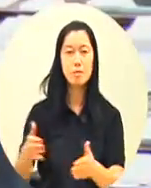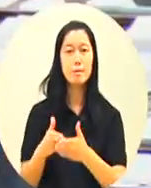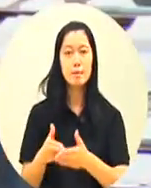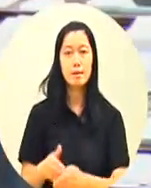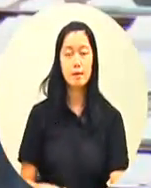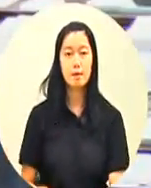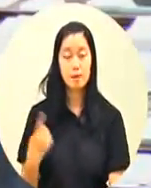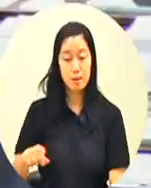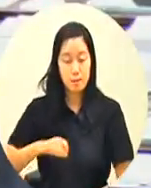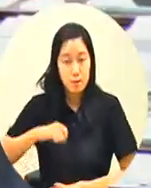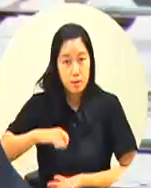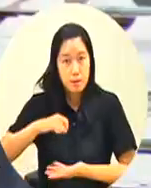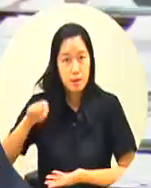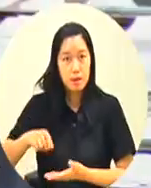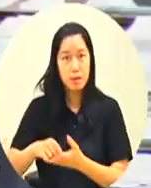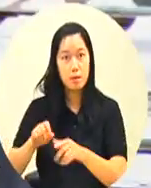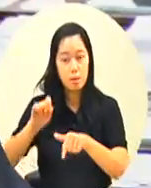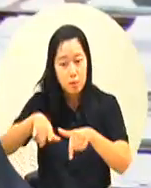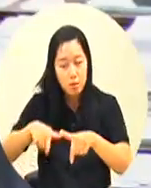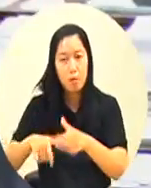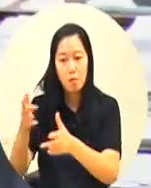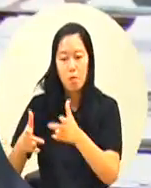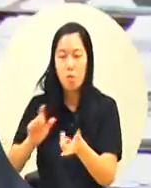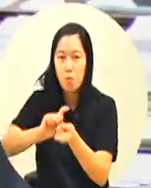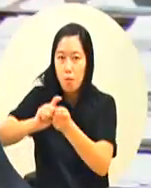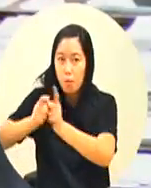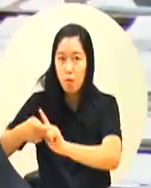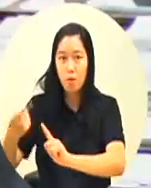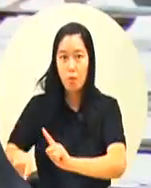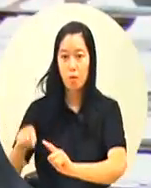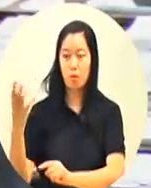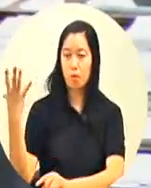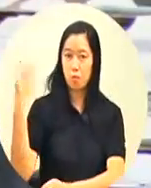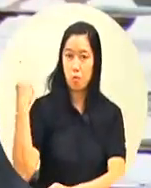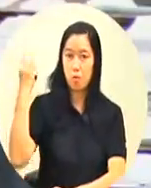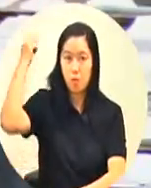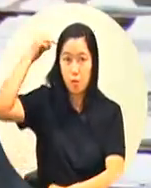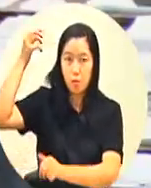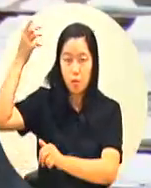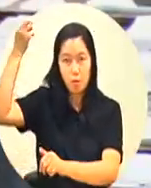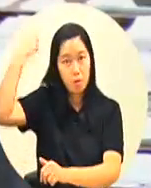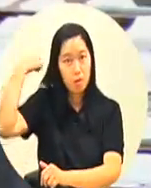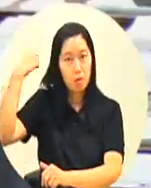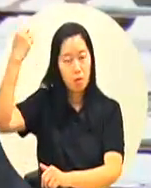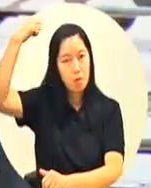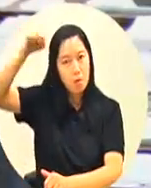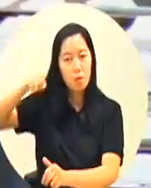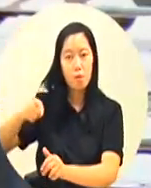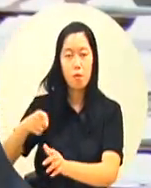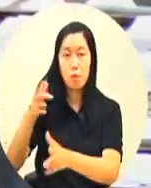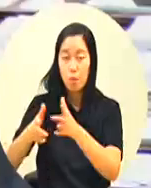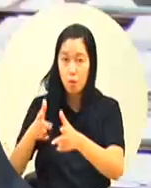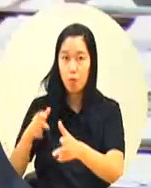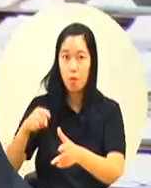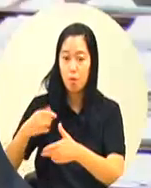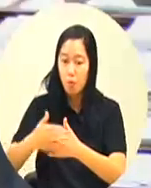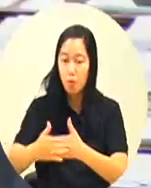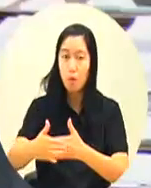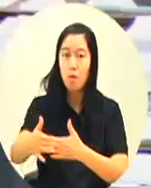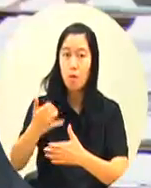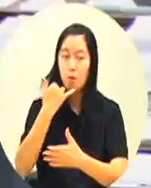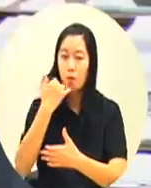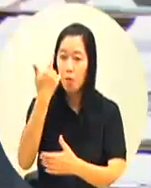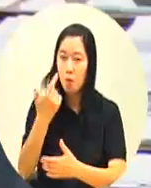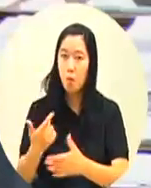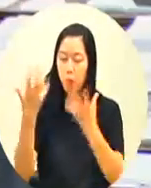其实是在这个产业的转型过程的时候，旧的产业它是不是就因此就在这个过程当中，它可能